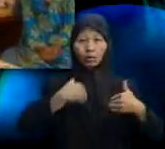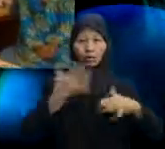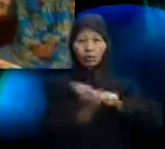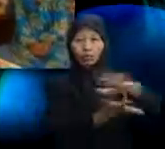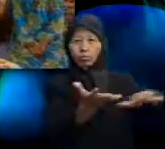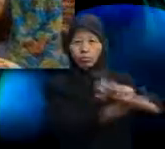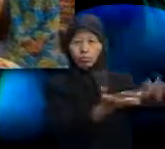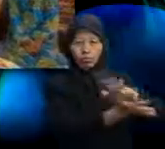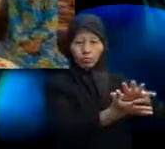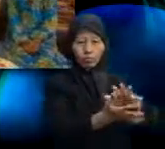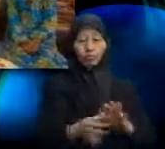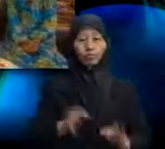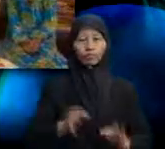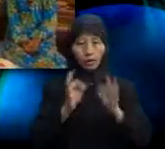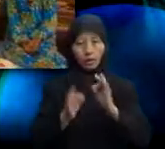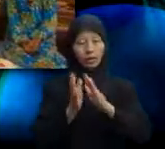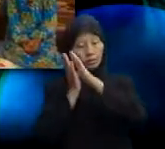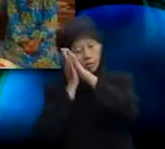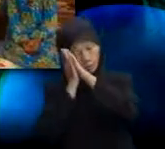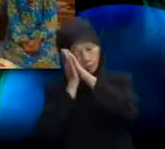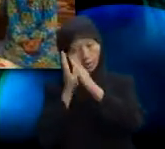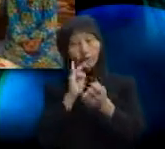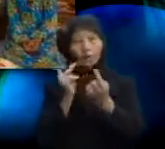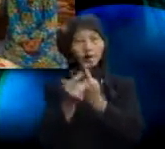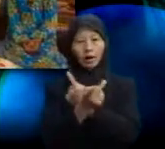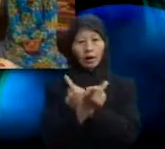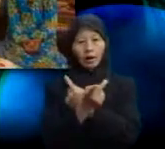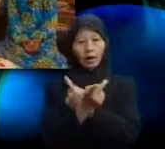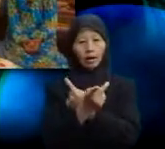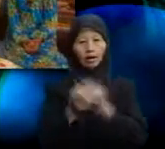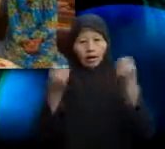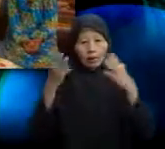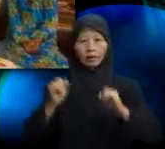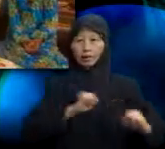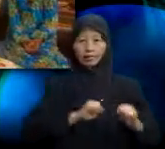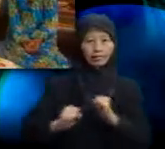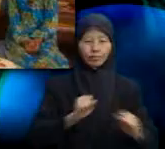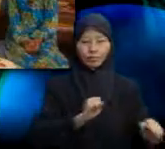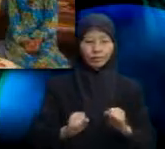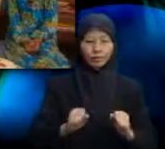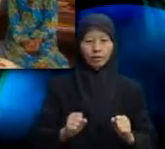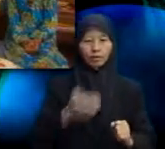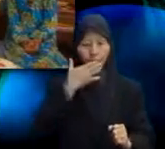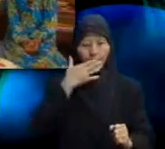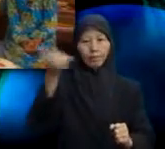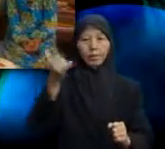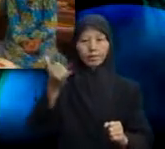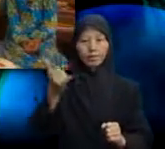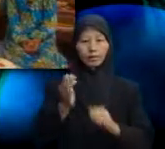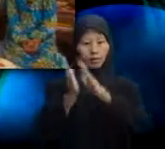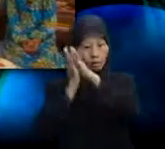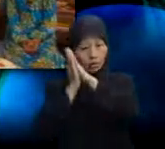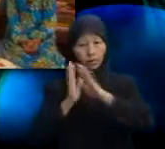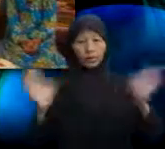berserak. Jika kita selalu tidur dalam keadaan lasak atau banyak bergerak, eloklah